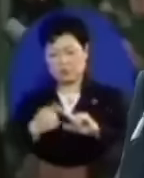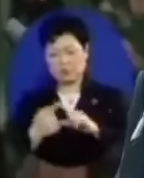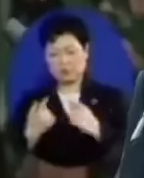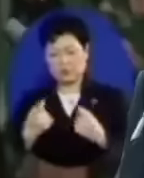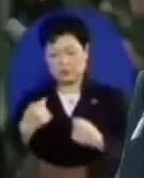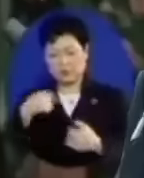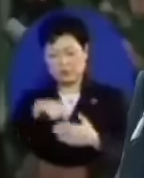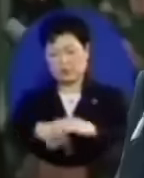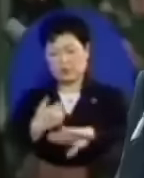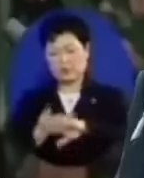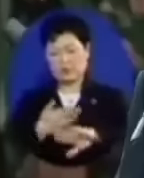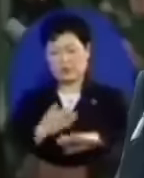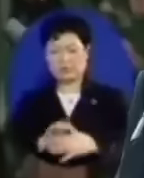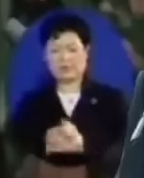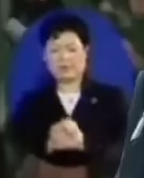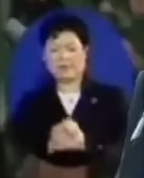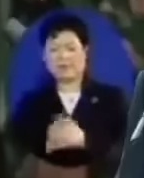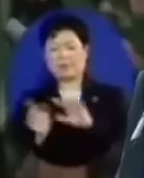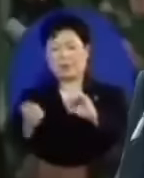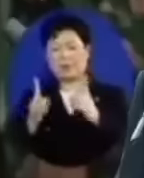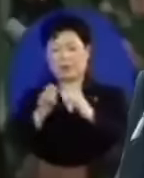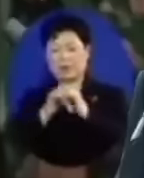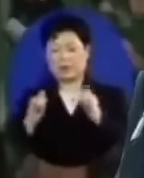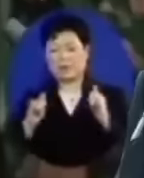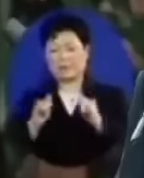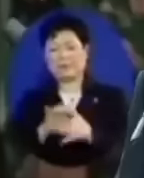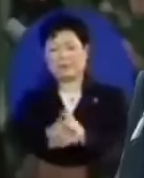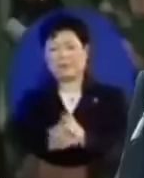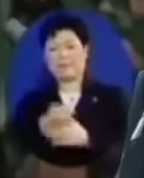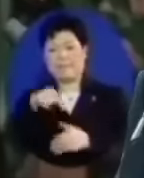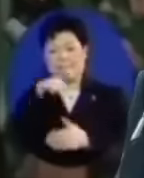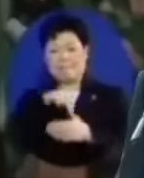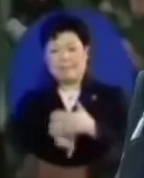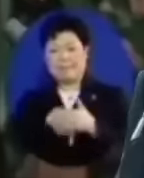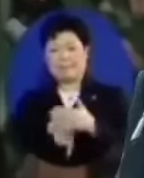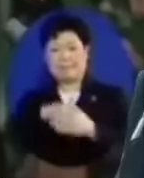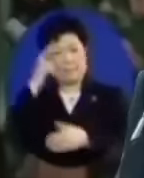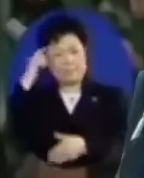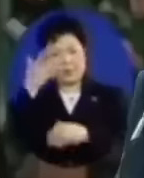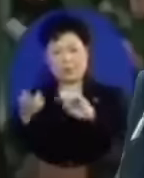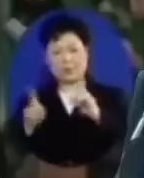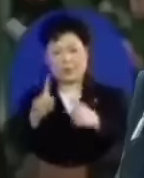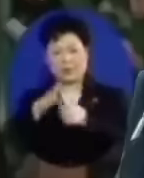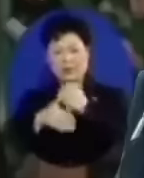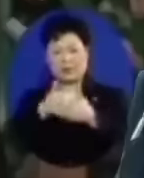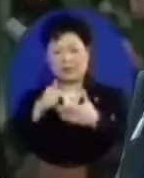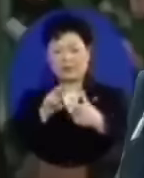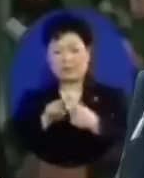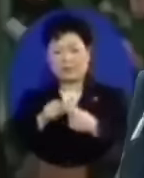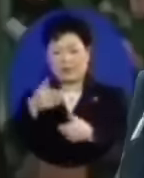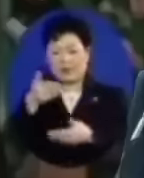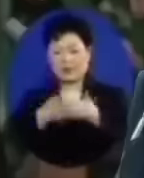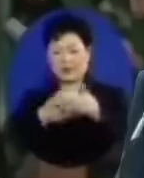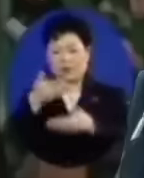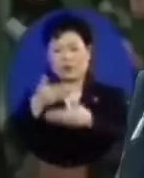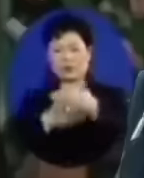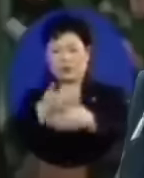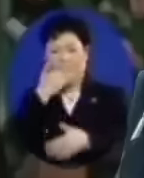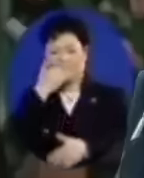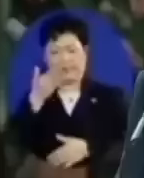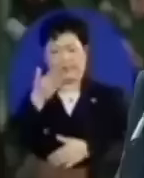않습니다. 부활한 사람은 이 마음 속에 영이 부활해서 하나님과 교통이 되어 있는